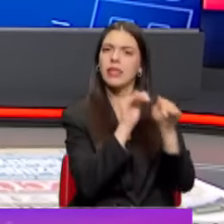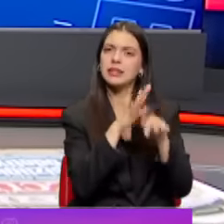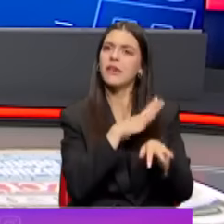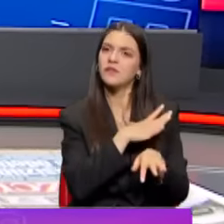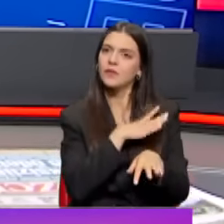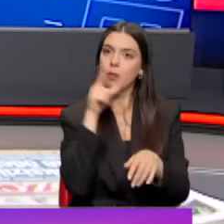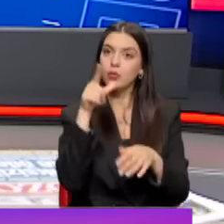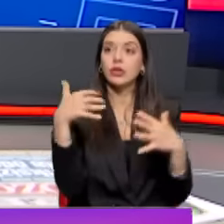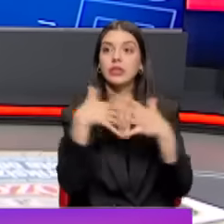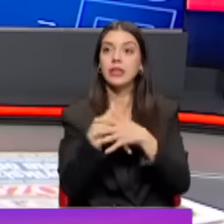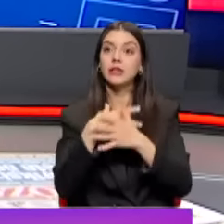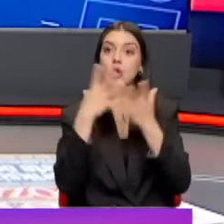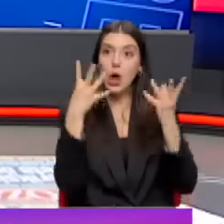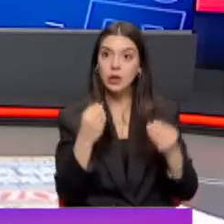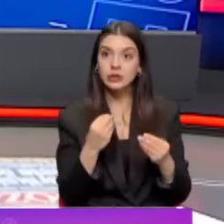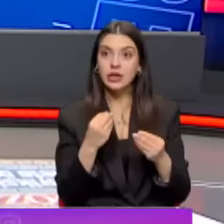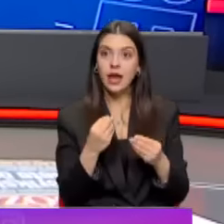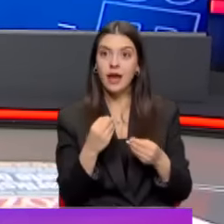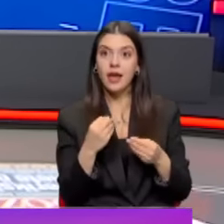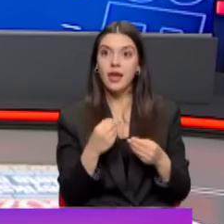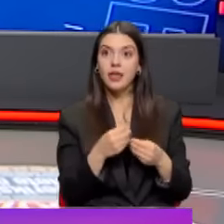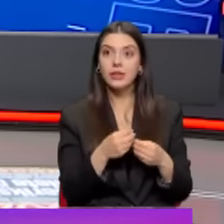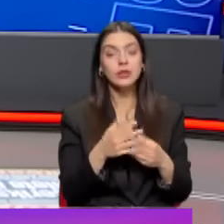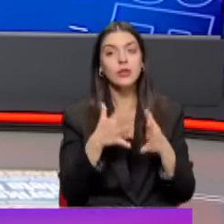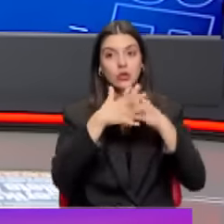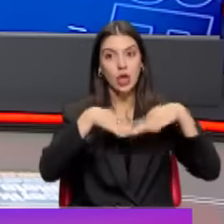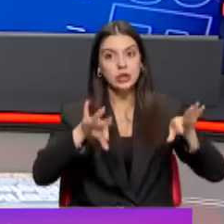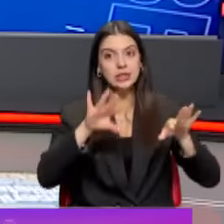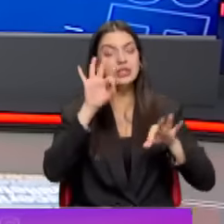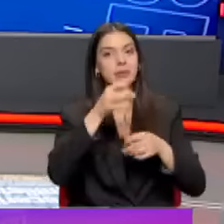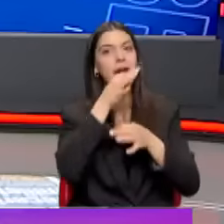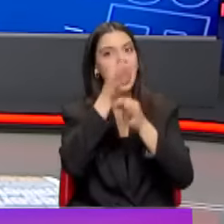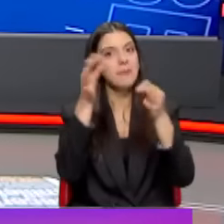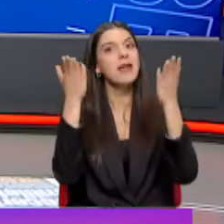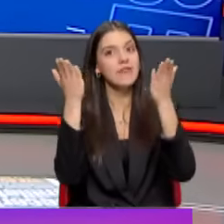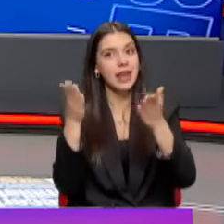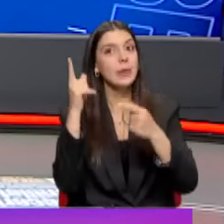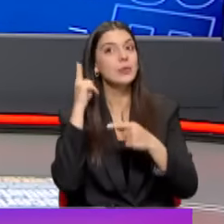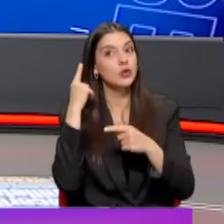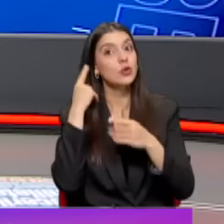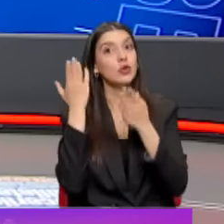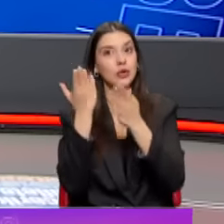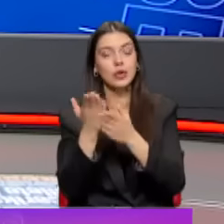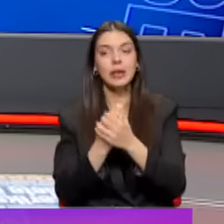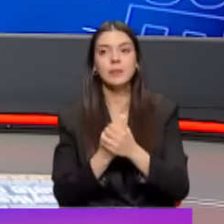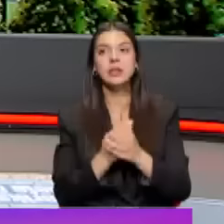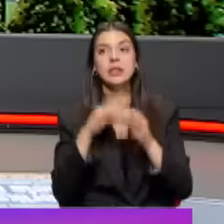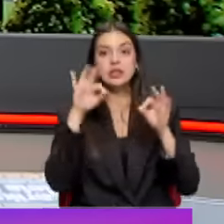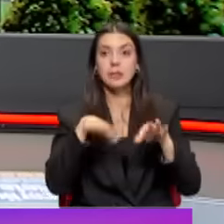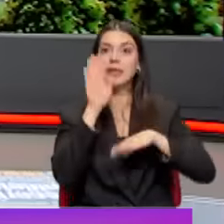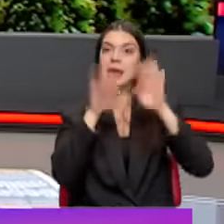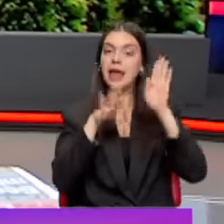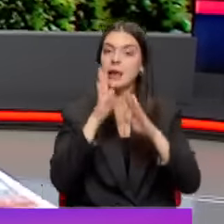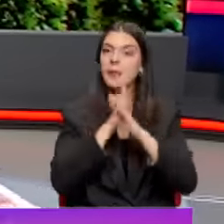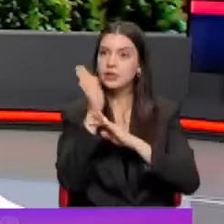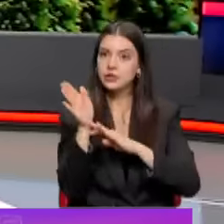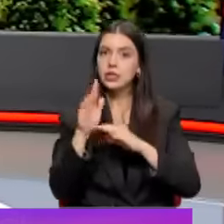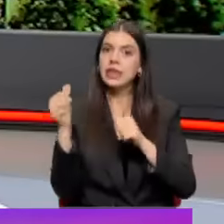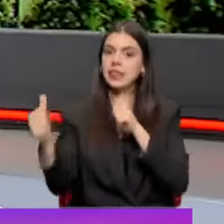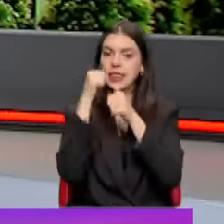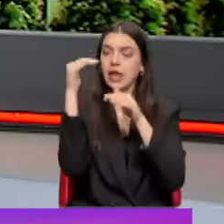bu gece gerçekleşecek Eee şimdiden Onun da duyurusunu yapmış olalım Şimdi reklama gideceğiz